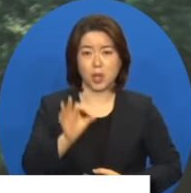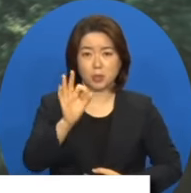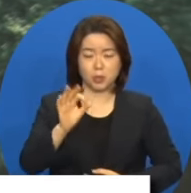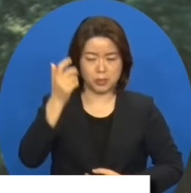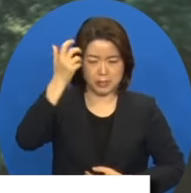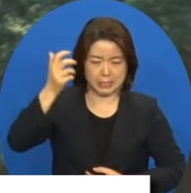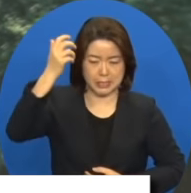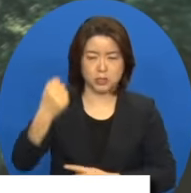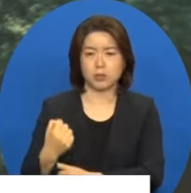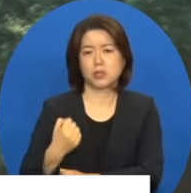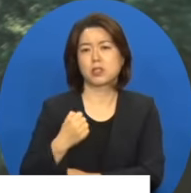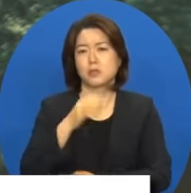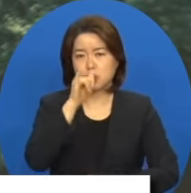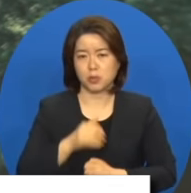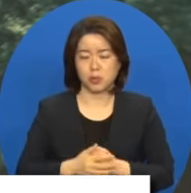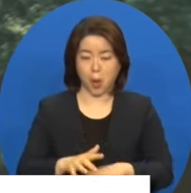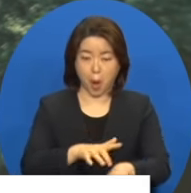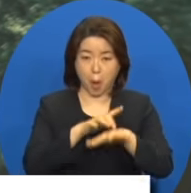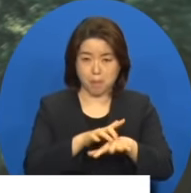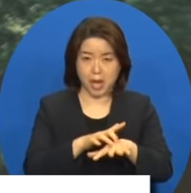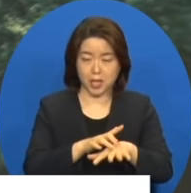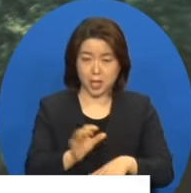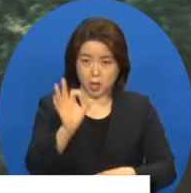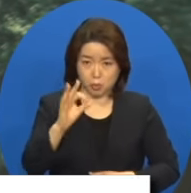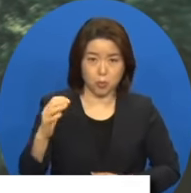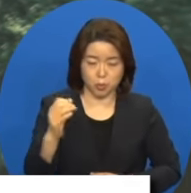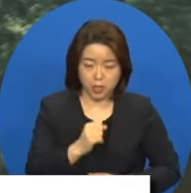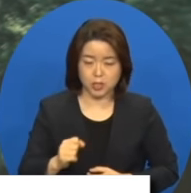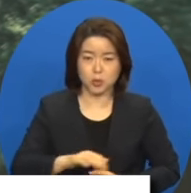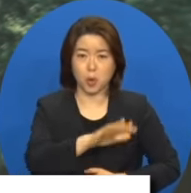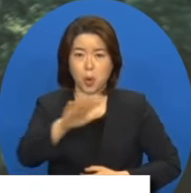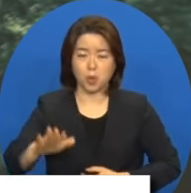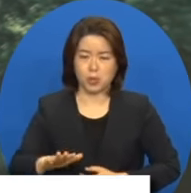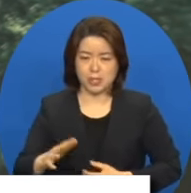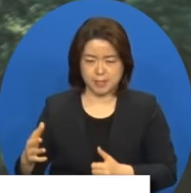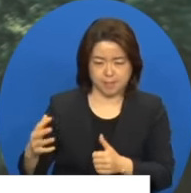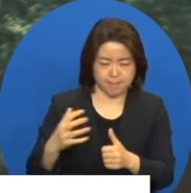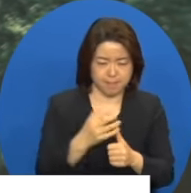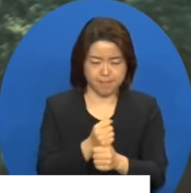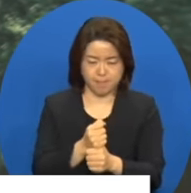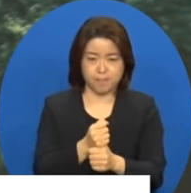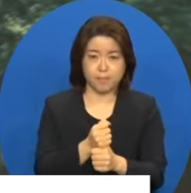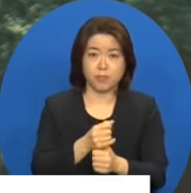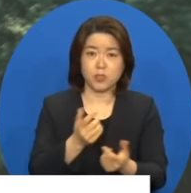영적인 힘이 있습니다. 마귀가 돈을 가지고 우리를 사로잡습니다.